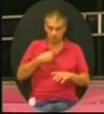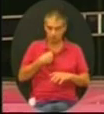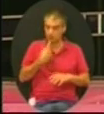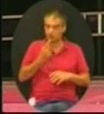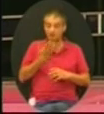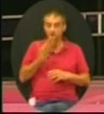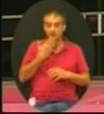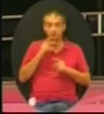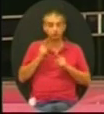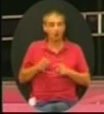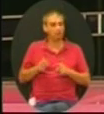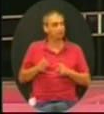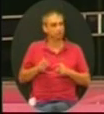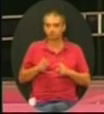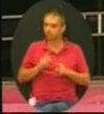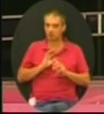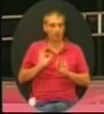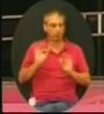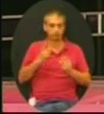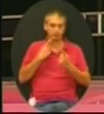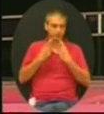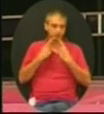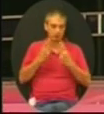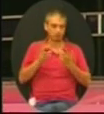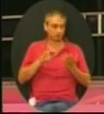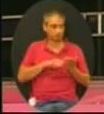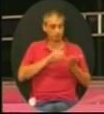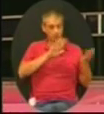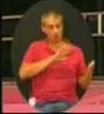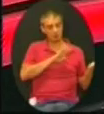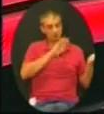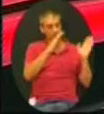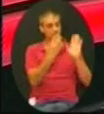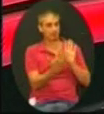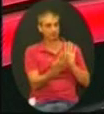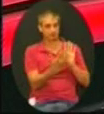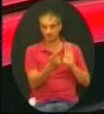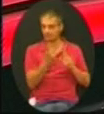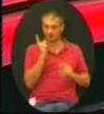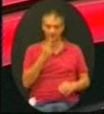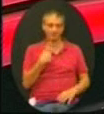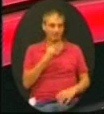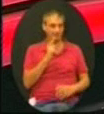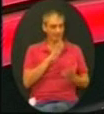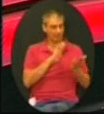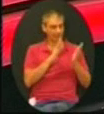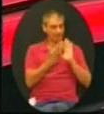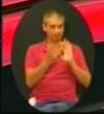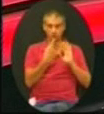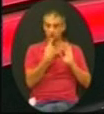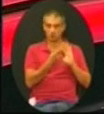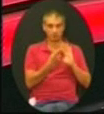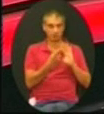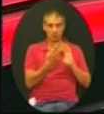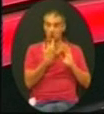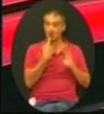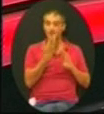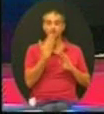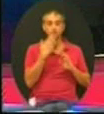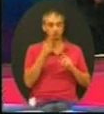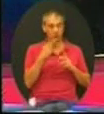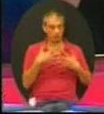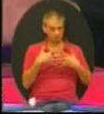אומרים, ירושלים היא לא למסע ומתן, לך, תמונת הראי של מחייבת מה שאת אומרת, אותנו, מחייבת כן, אותנו לפעול. כן, אבל תמונת הראי של מה שאת אומרת, זה כשאומרים